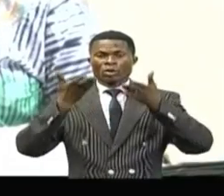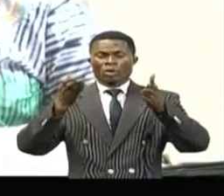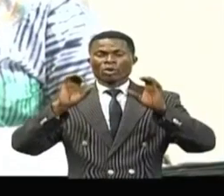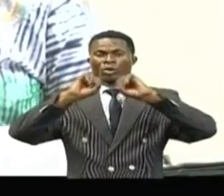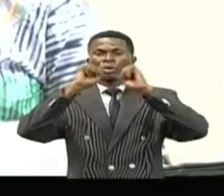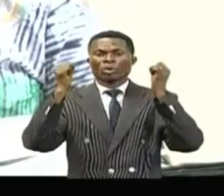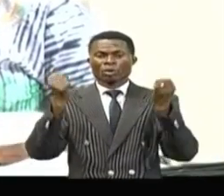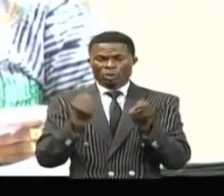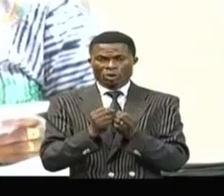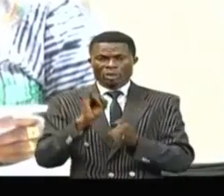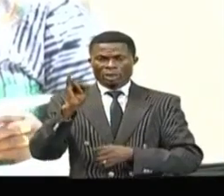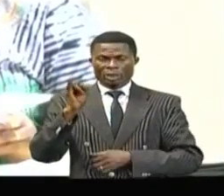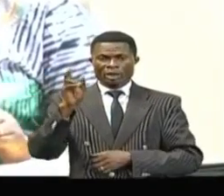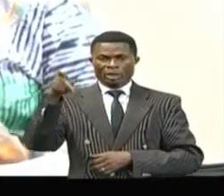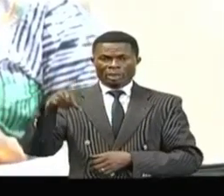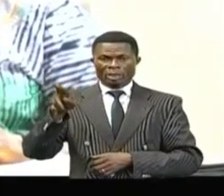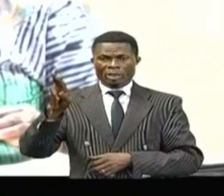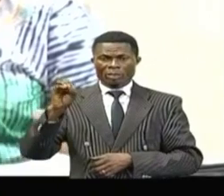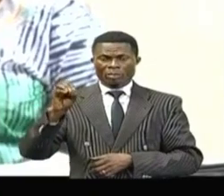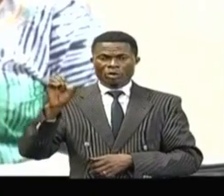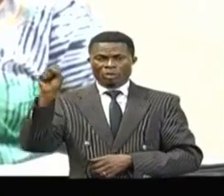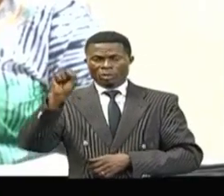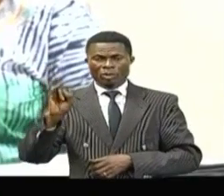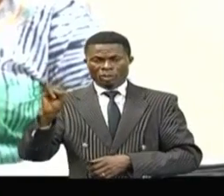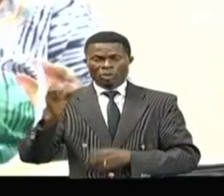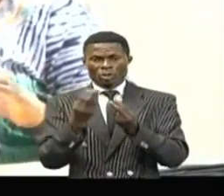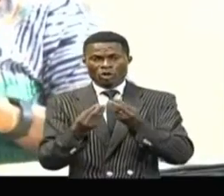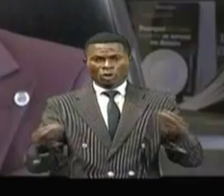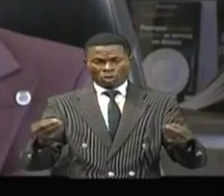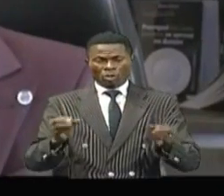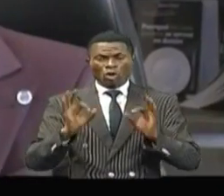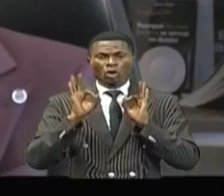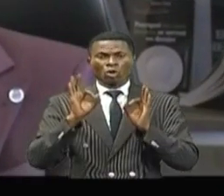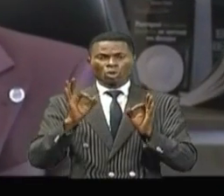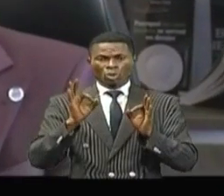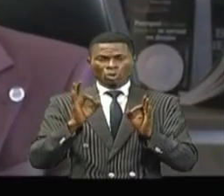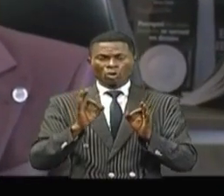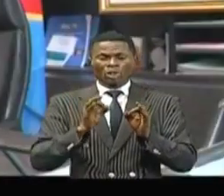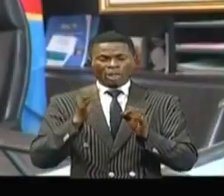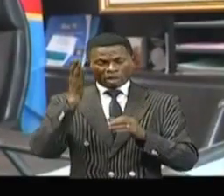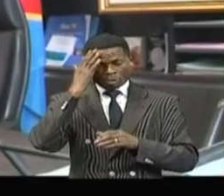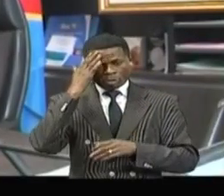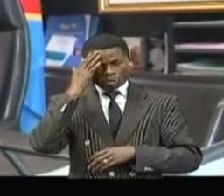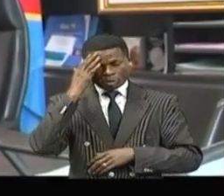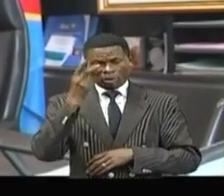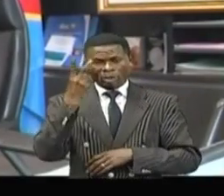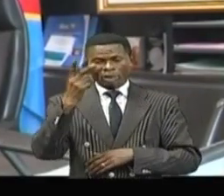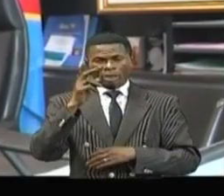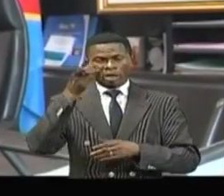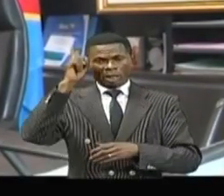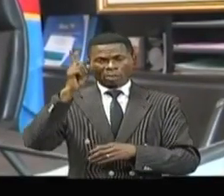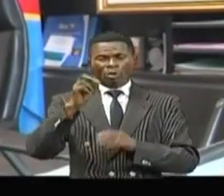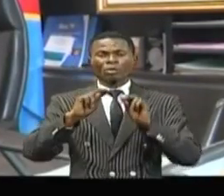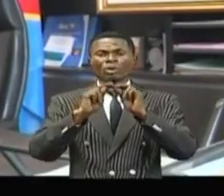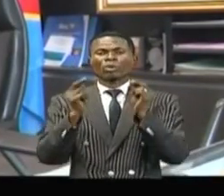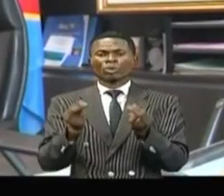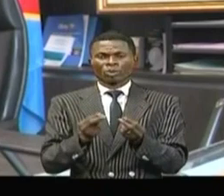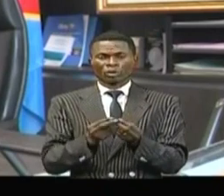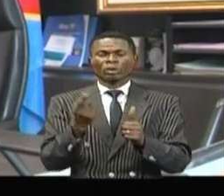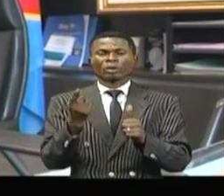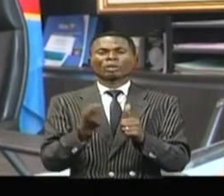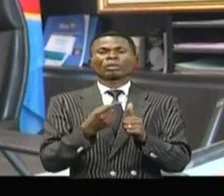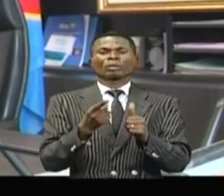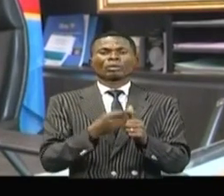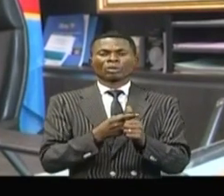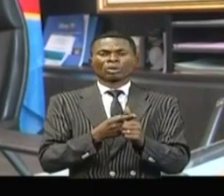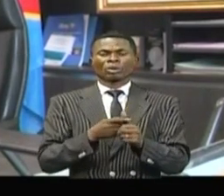société iProcid est une solution innovante qui prend en compte deux principales composantes, à savoir